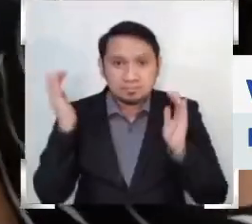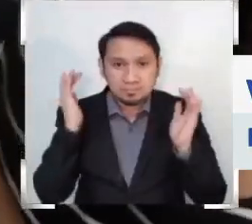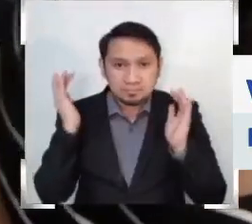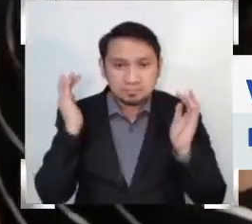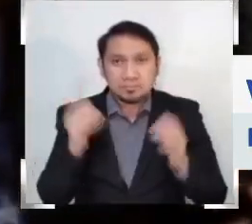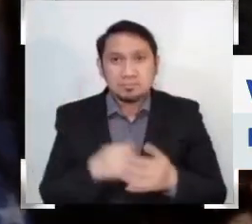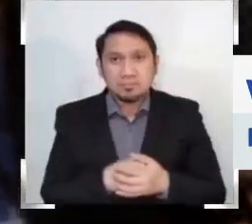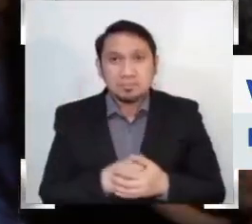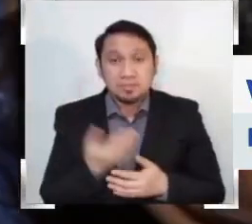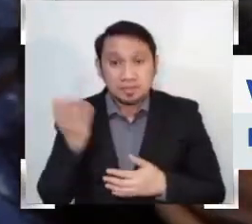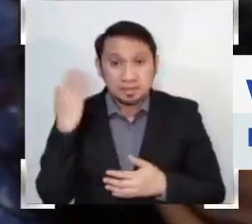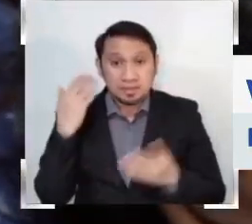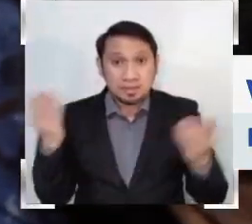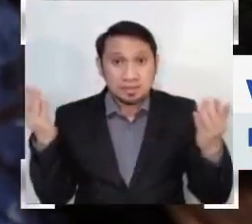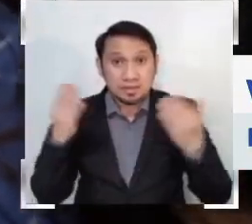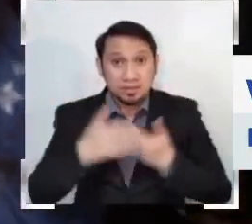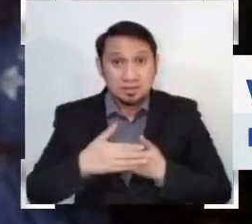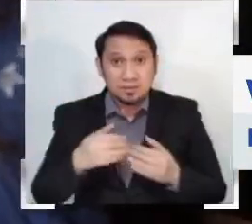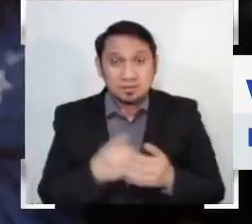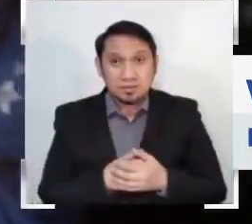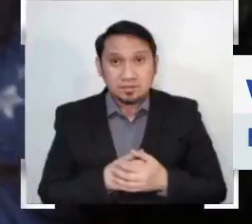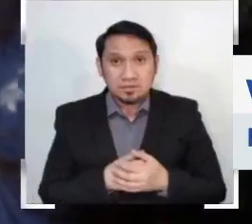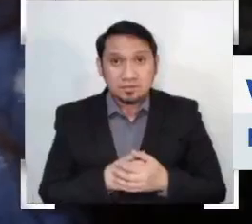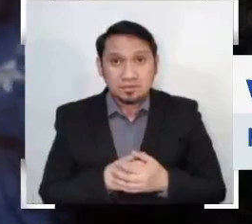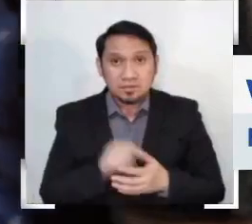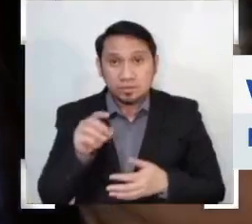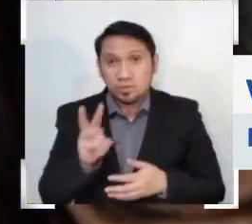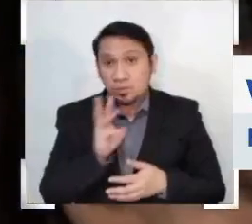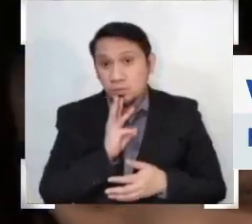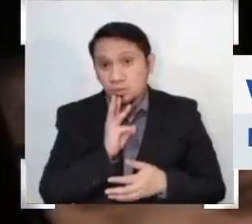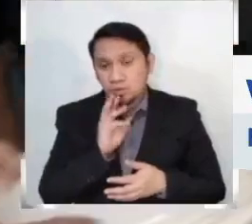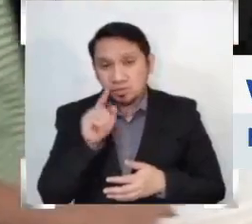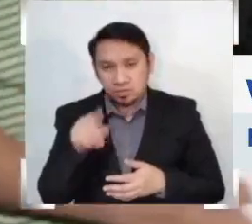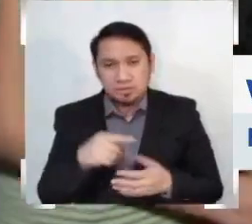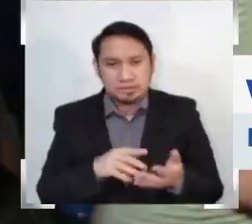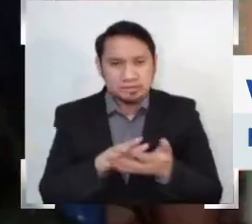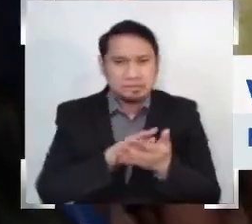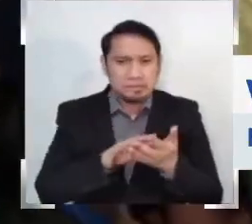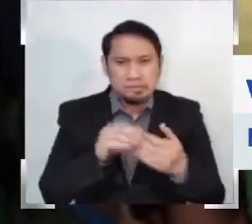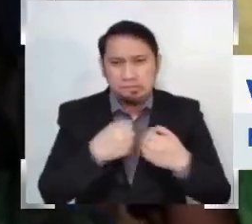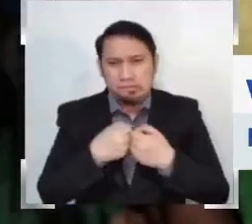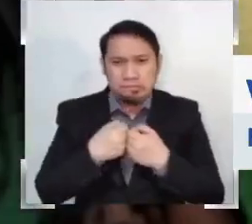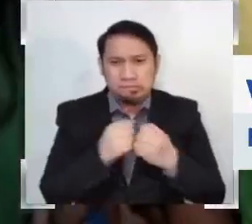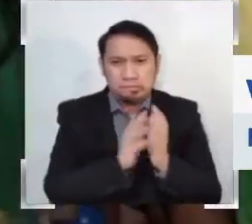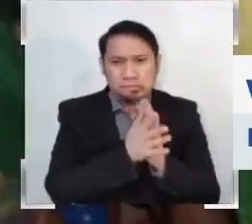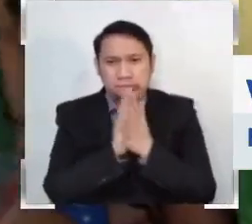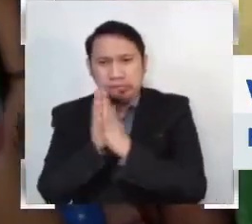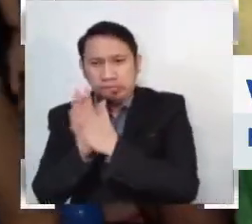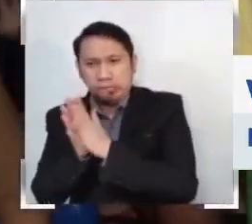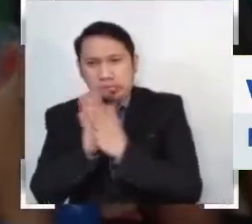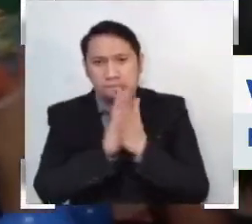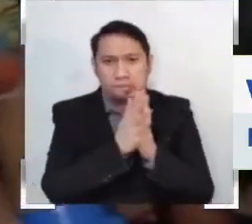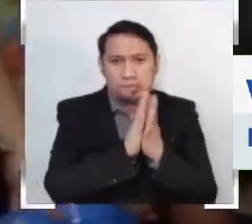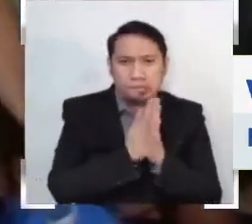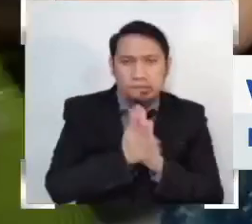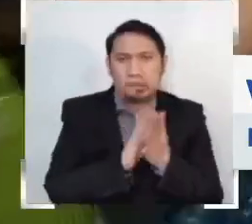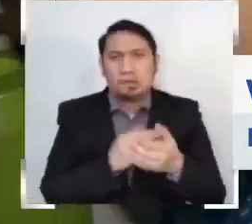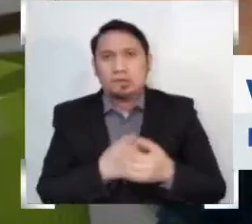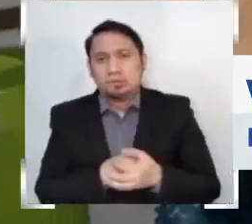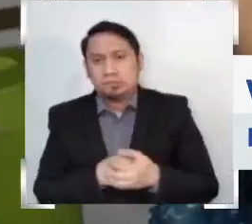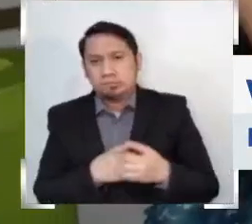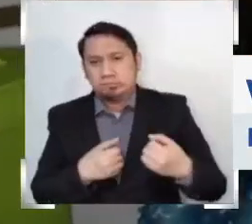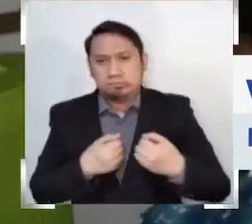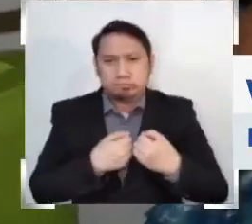Kagabi pa nga lang, pinagkaguluhan na ang water tanker ng Maynilad. Naggit-gitan, balyahan at meron